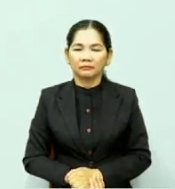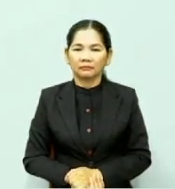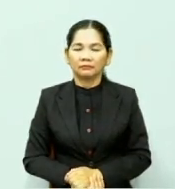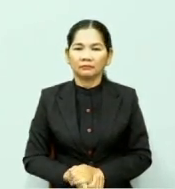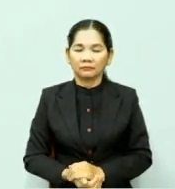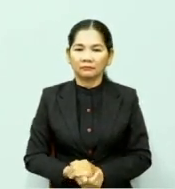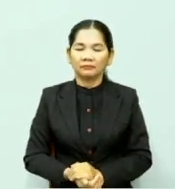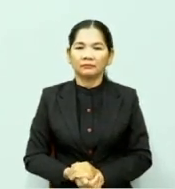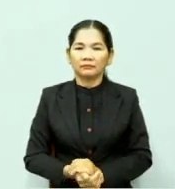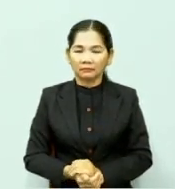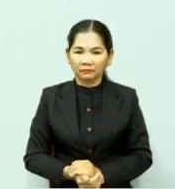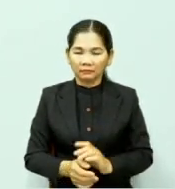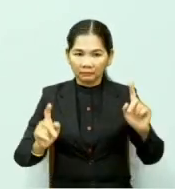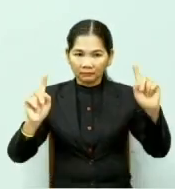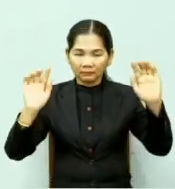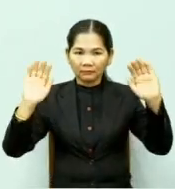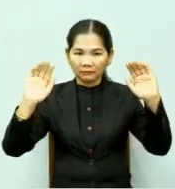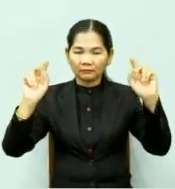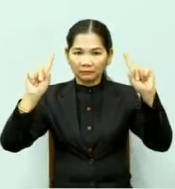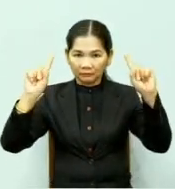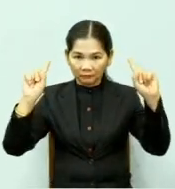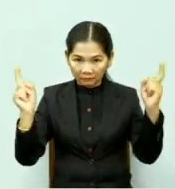chó chà cứ trút